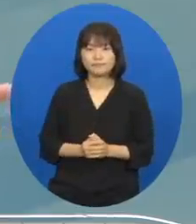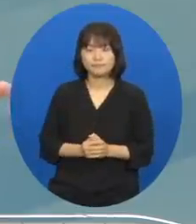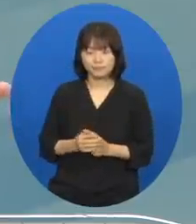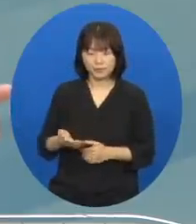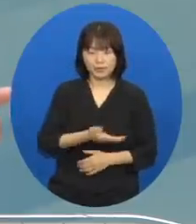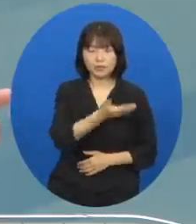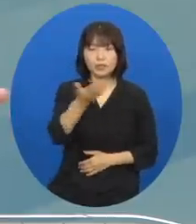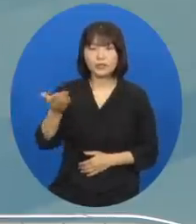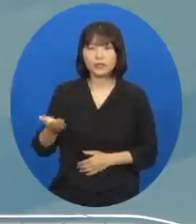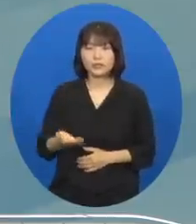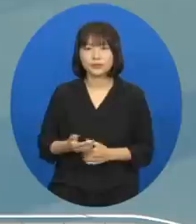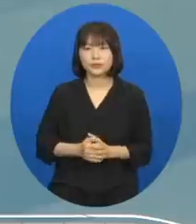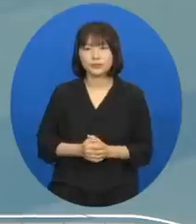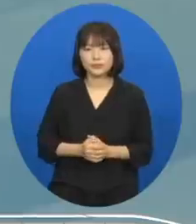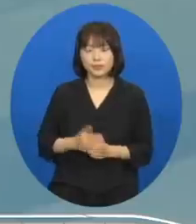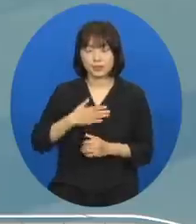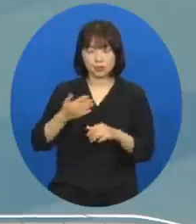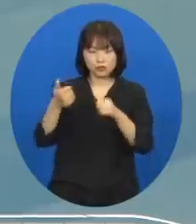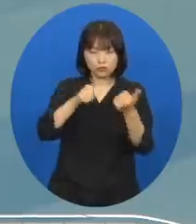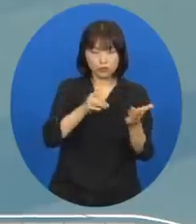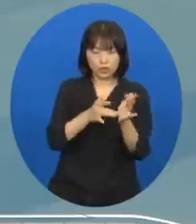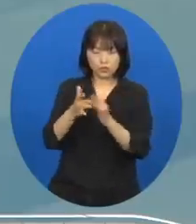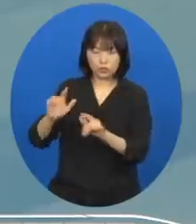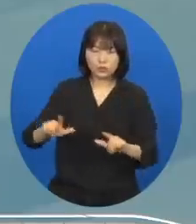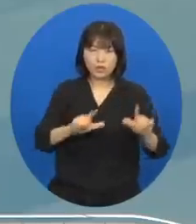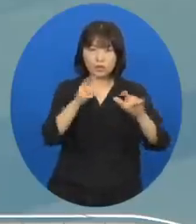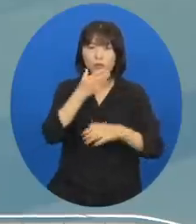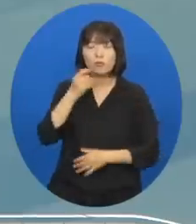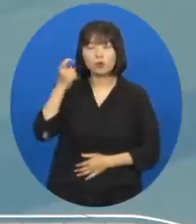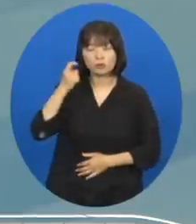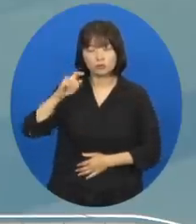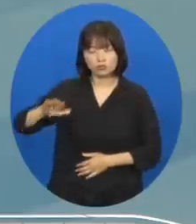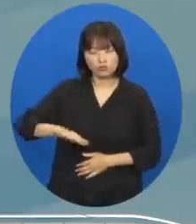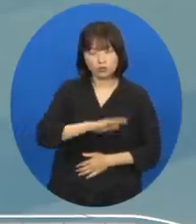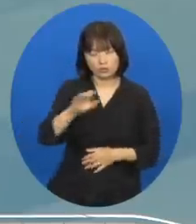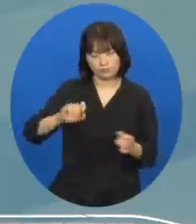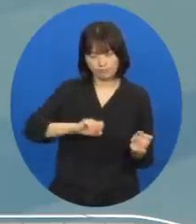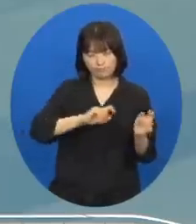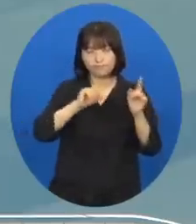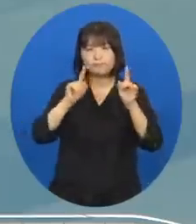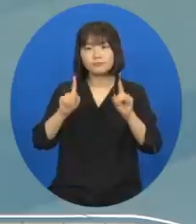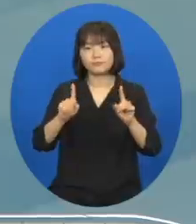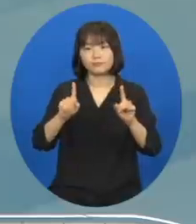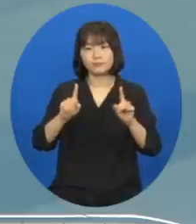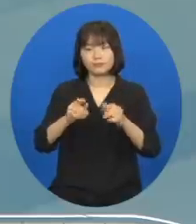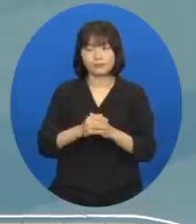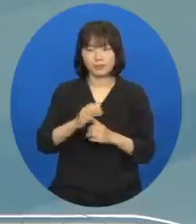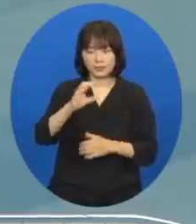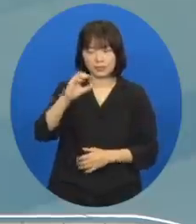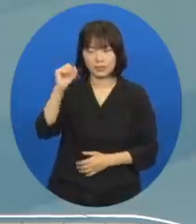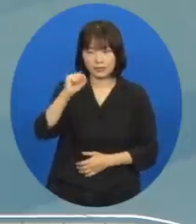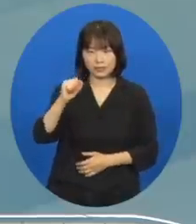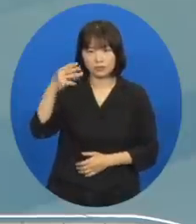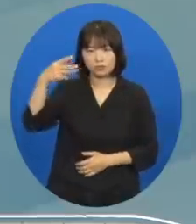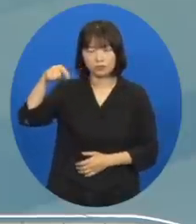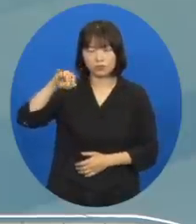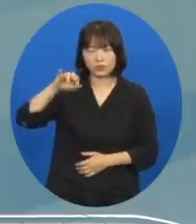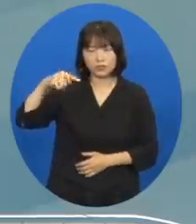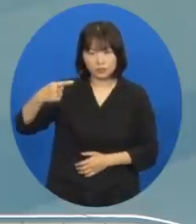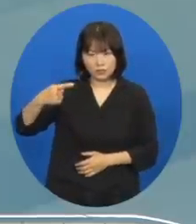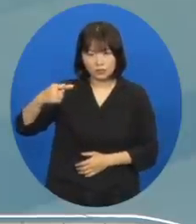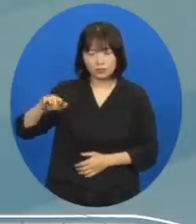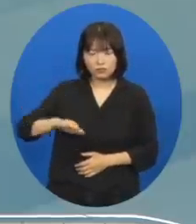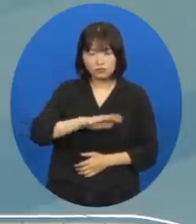여러분, 나는 죽고 예수로 사는 복음이 우리를 살리는 거예요. C.S. 루이스가